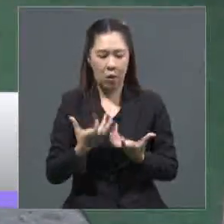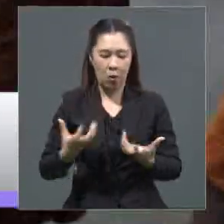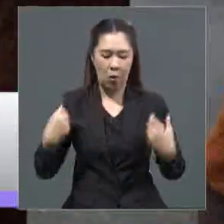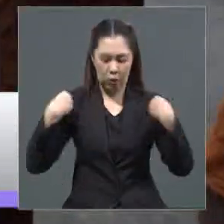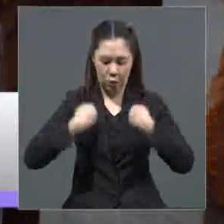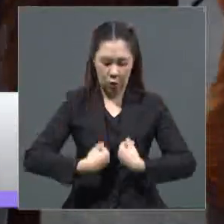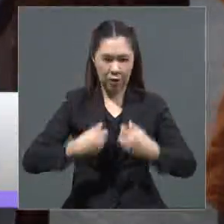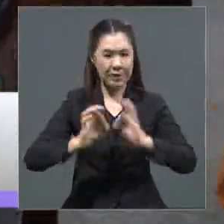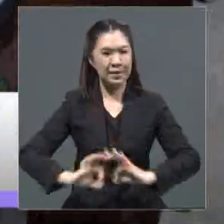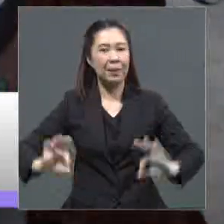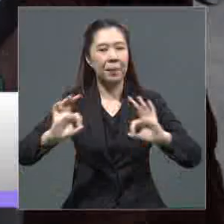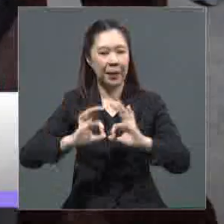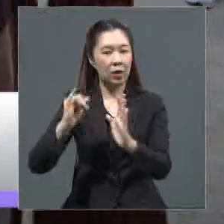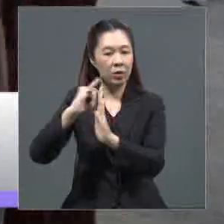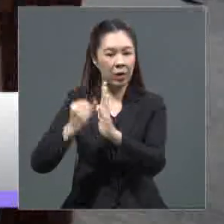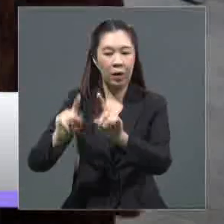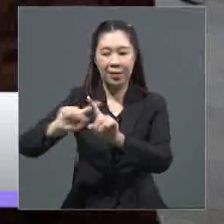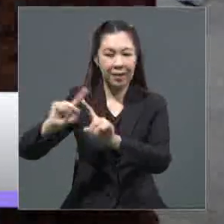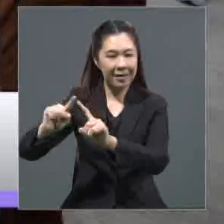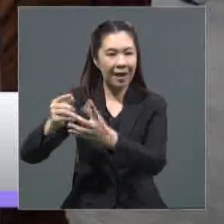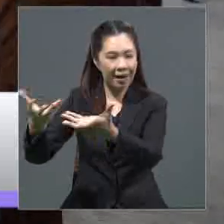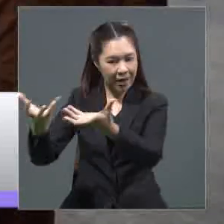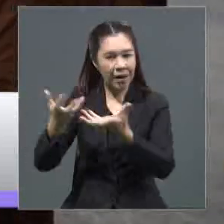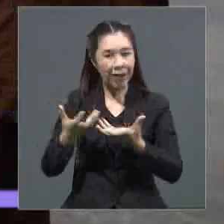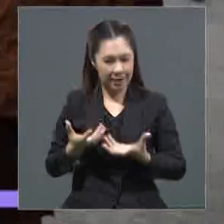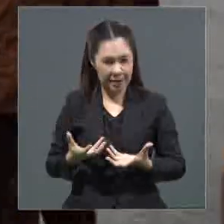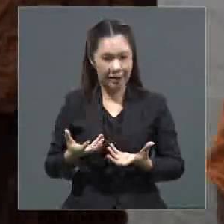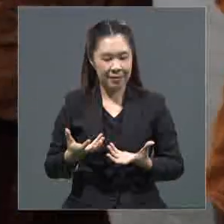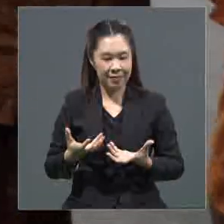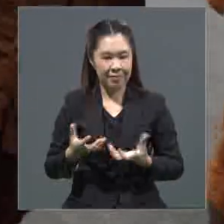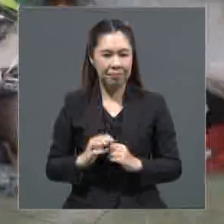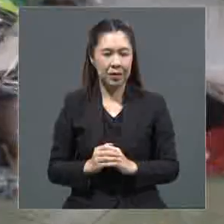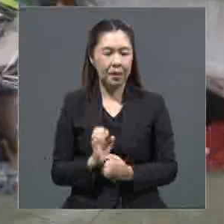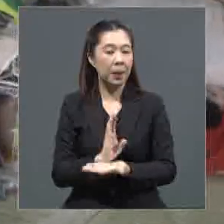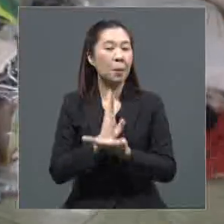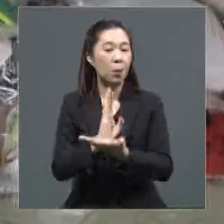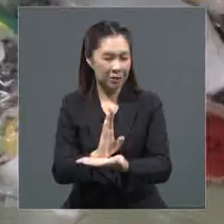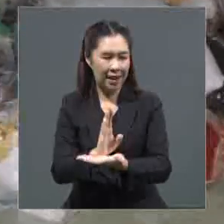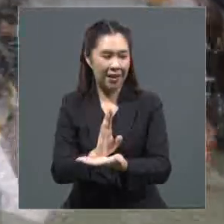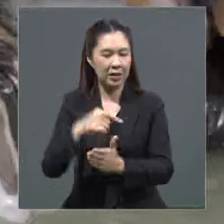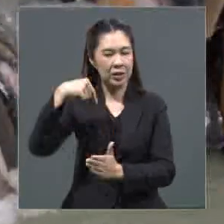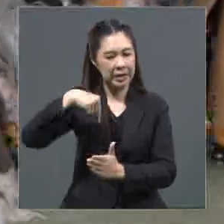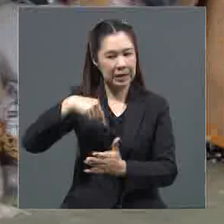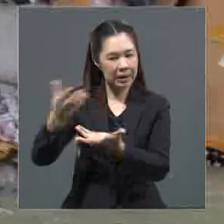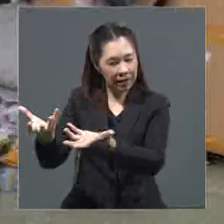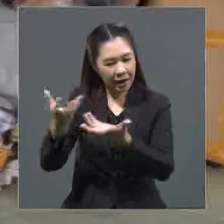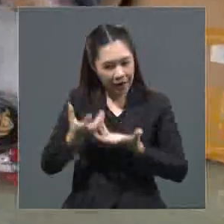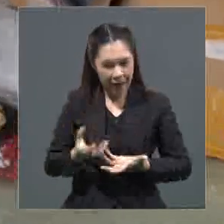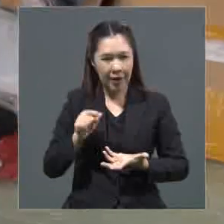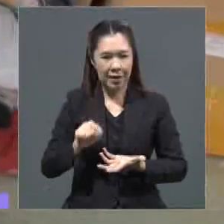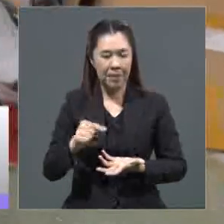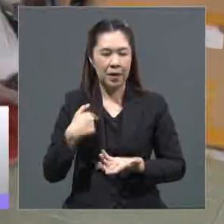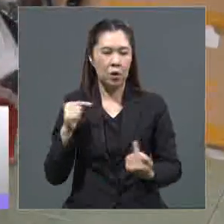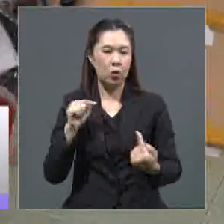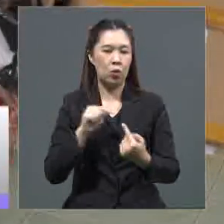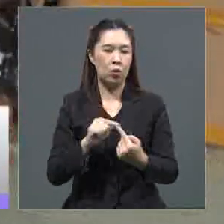สำหรับพระสงฆ์จากจังหวัดต่างๆนำมามอบให้นะฮะจากการระดมรับบริจาคสิ่งของในพื้นที่ซึ่งเป็นสะพานบุญส่งต่อมา